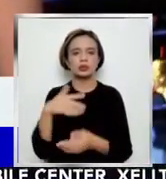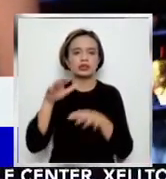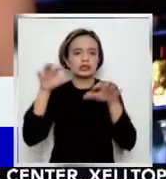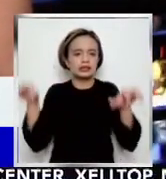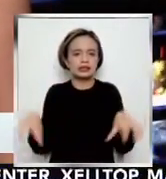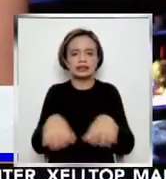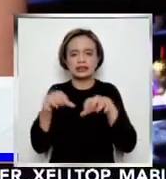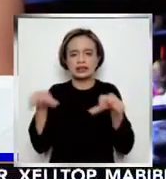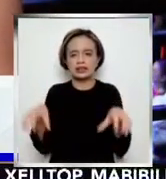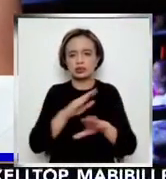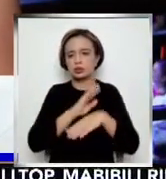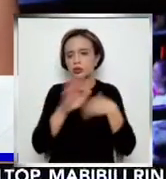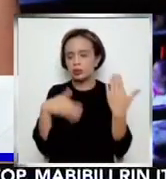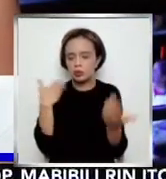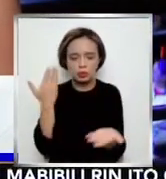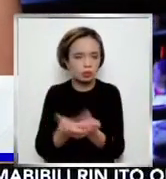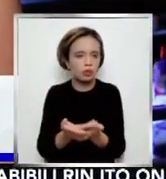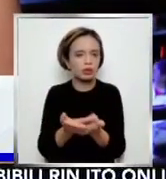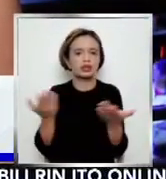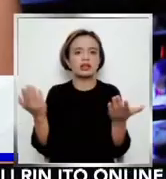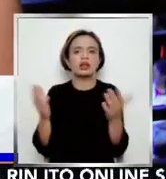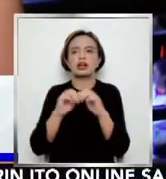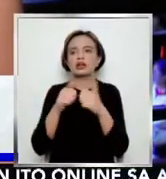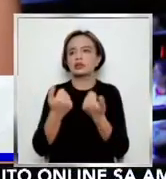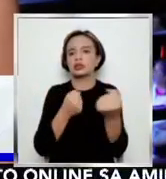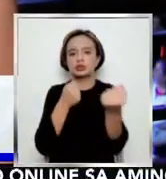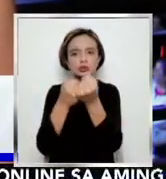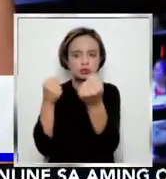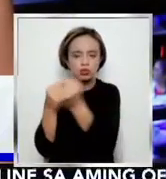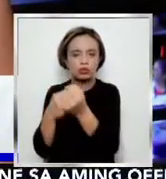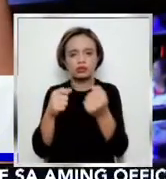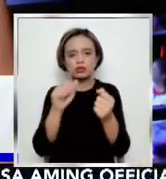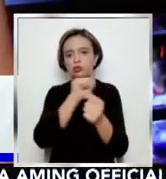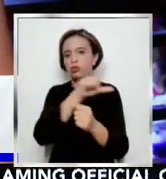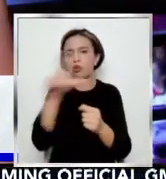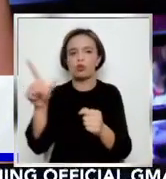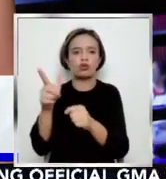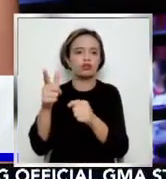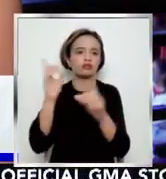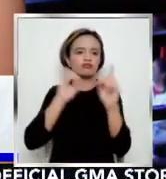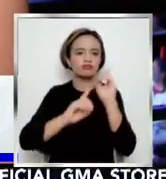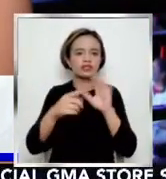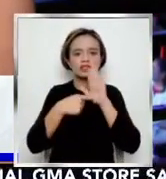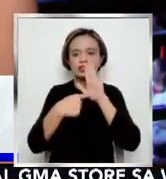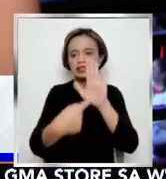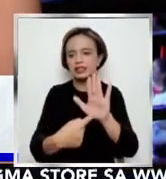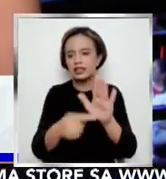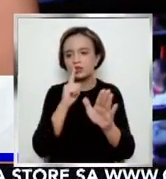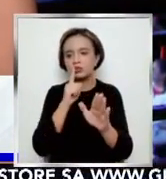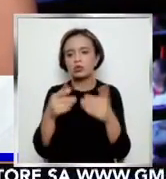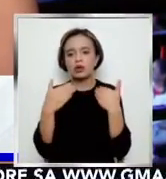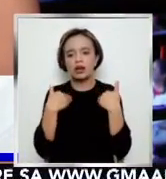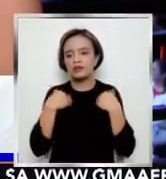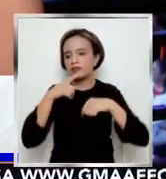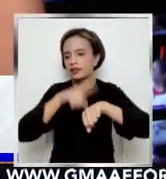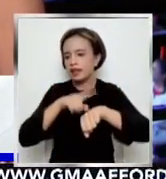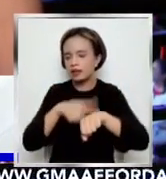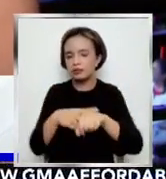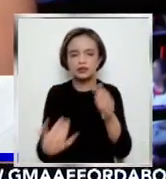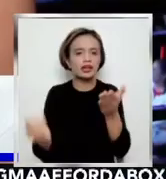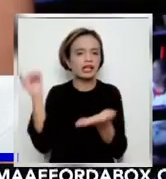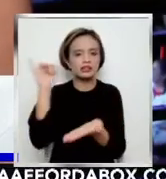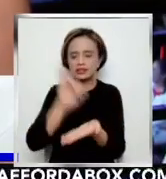ng bagay, sa pag-support sa lahat ng shows, and they really take time to invest in Kapuso Stars.